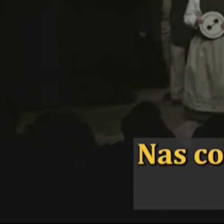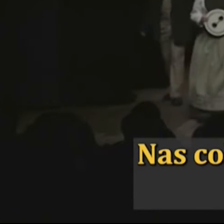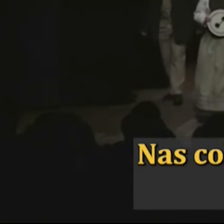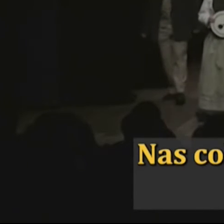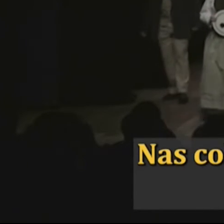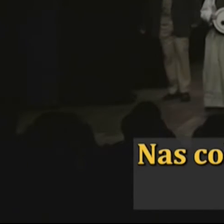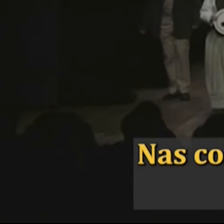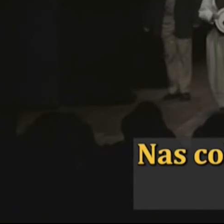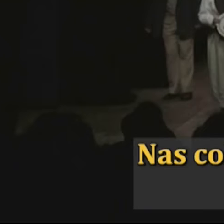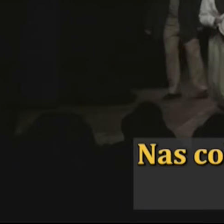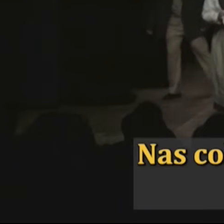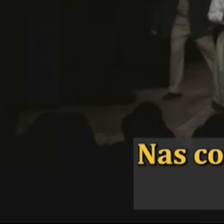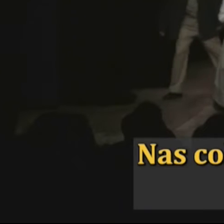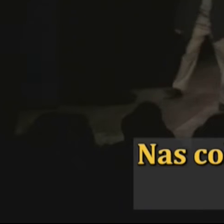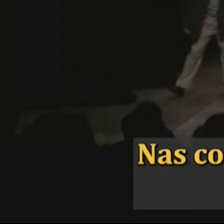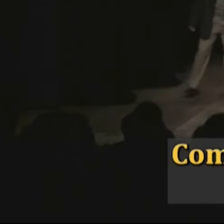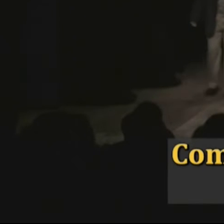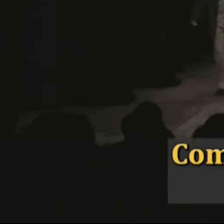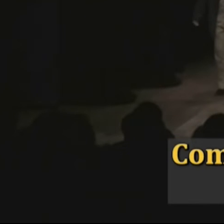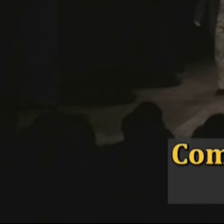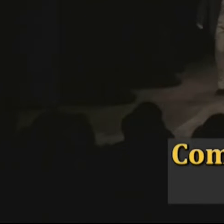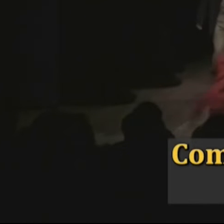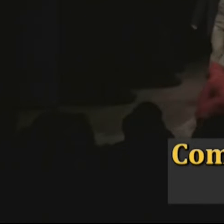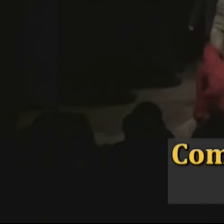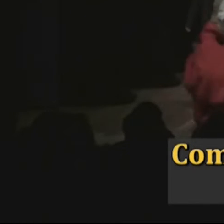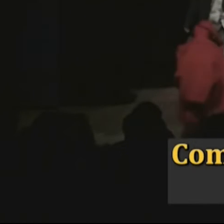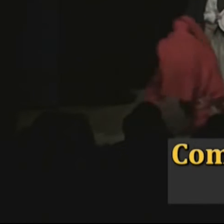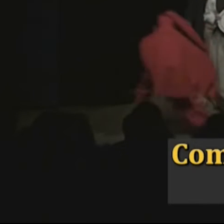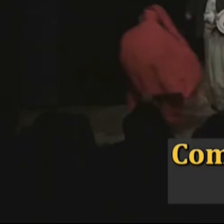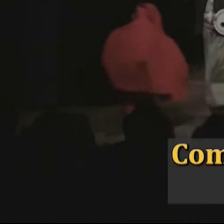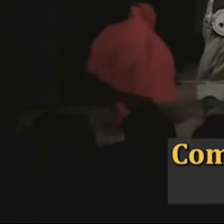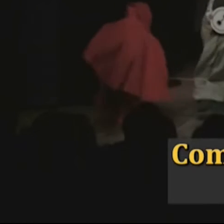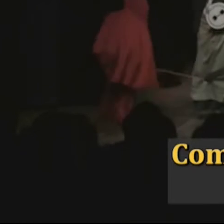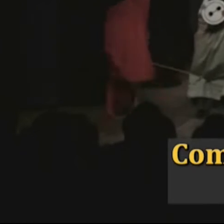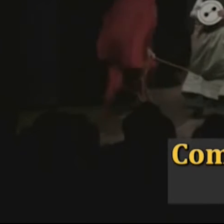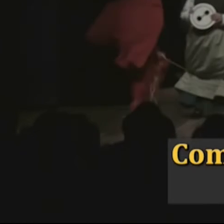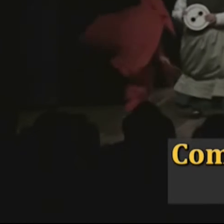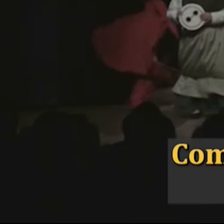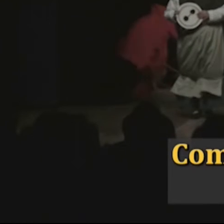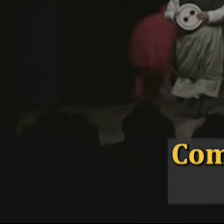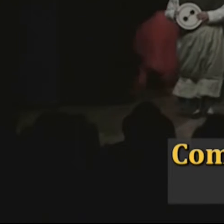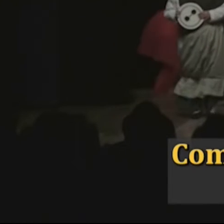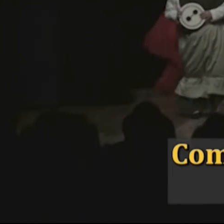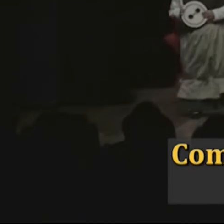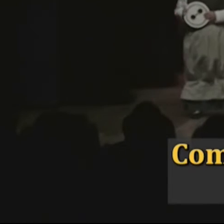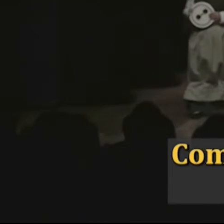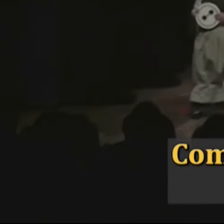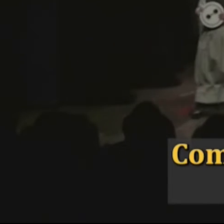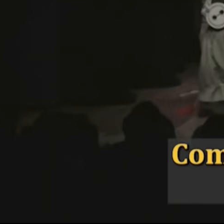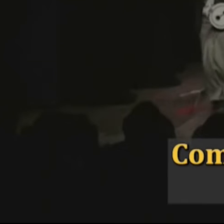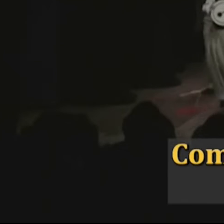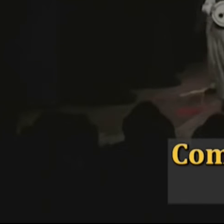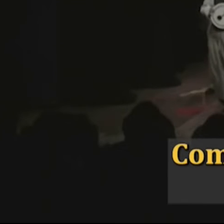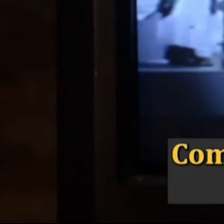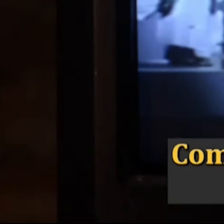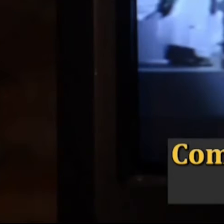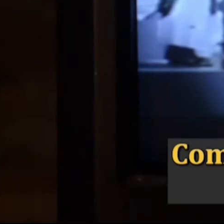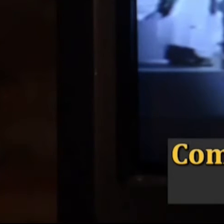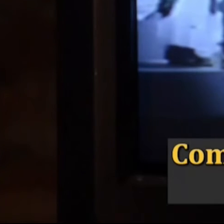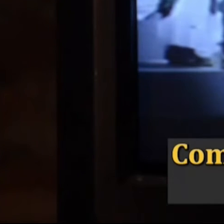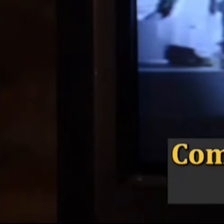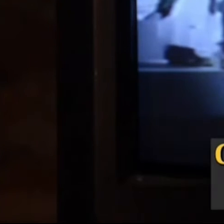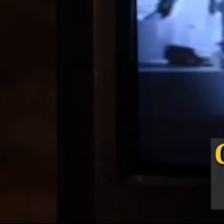os palcos e virou Popi. Col gruppo Misericoloni, i 40 anni di successo